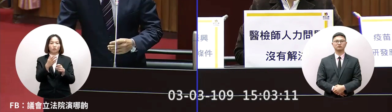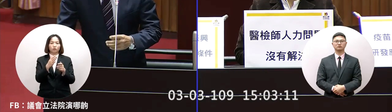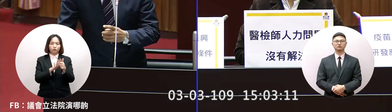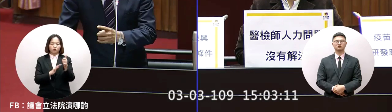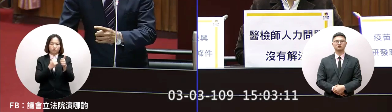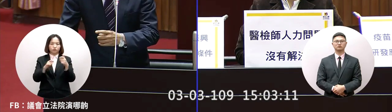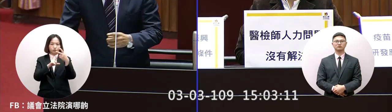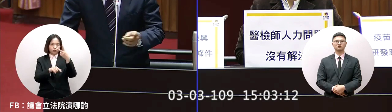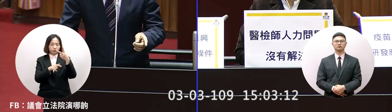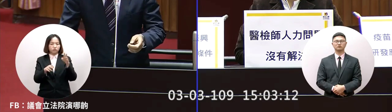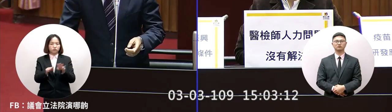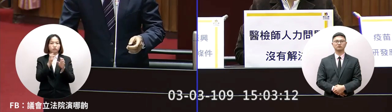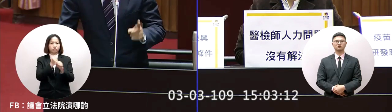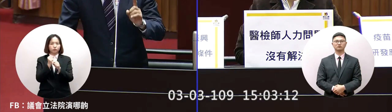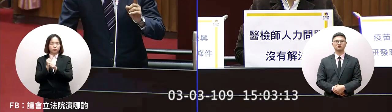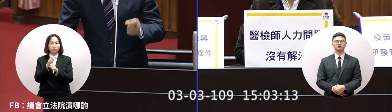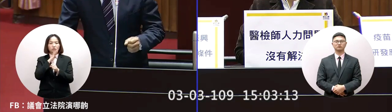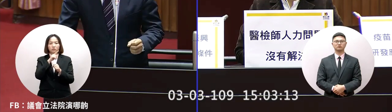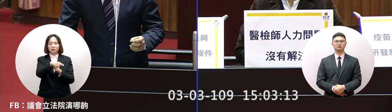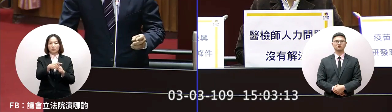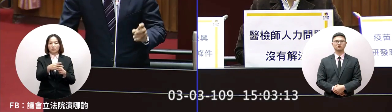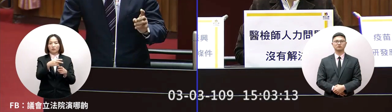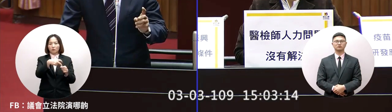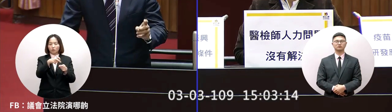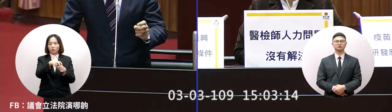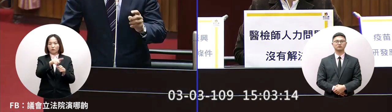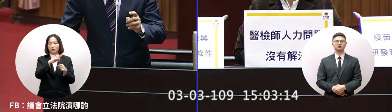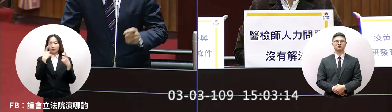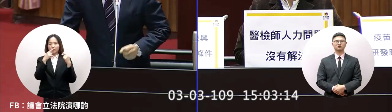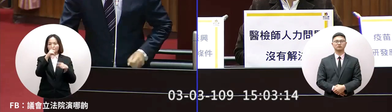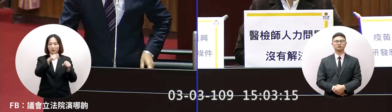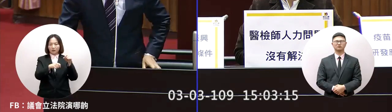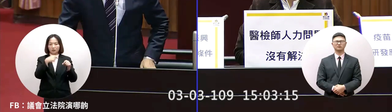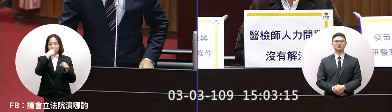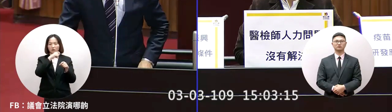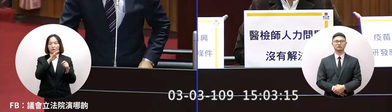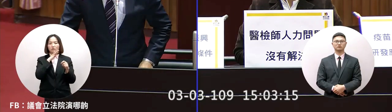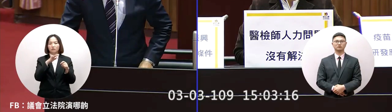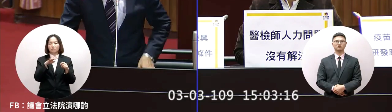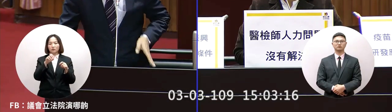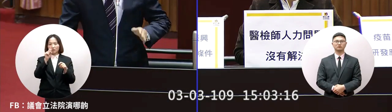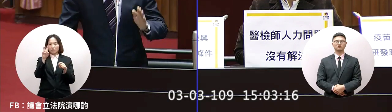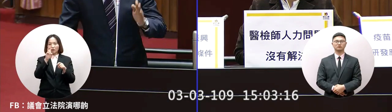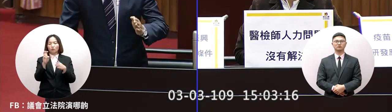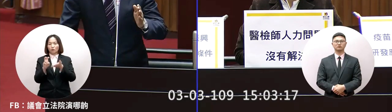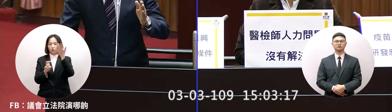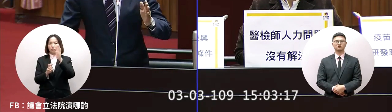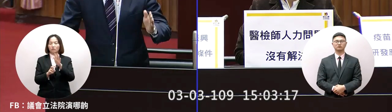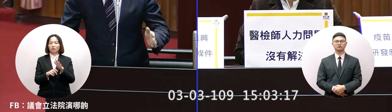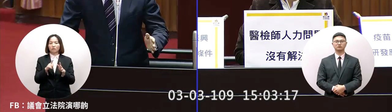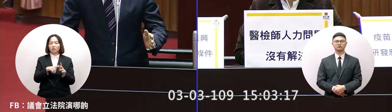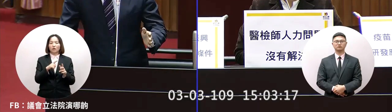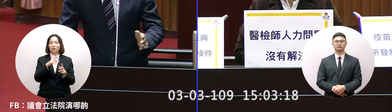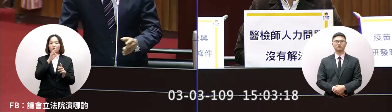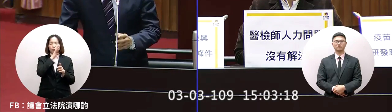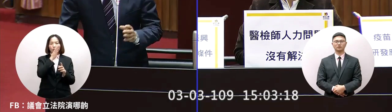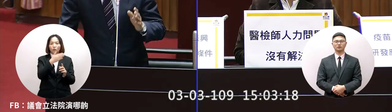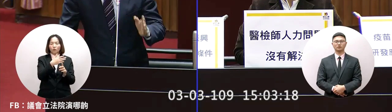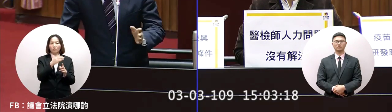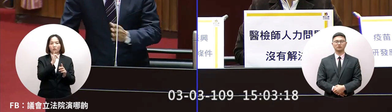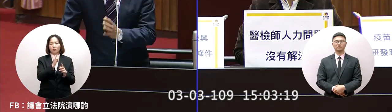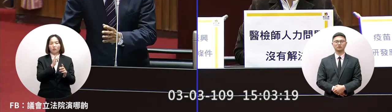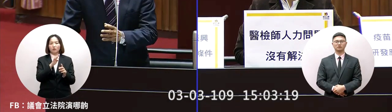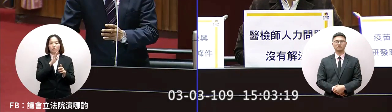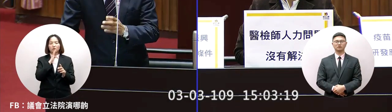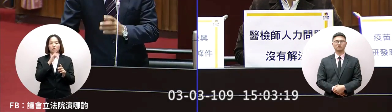经处理完以后，它产地价格每台斤哈，为100块，现在已经超过120块。五花鱼比较没问题了，那